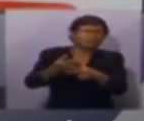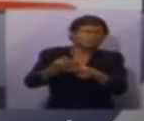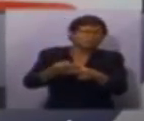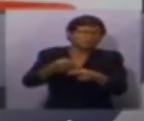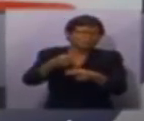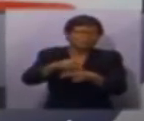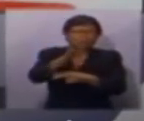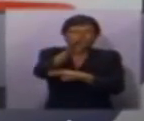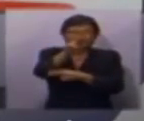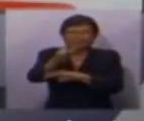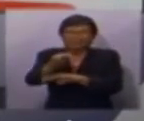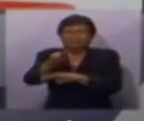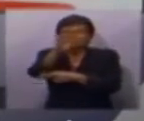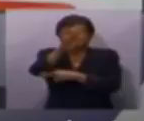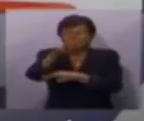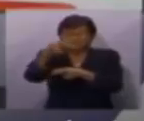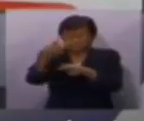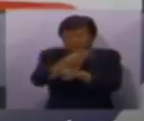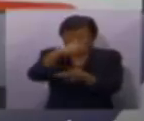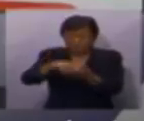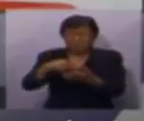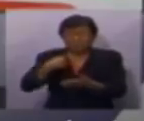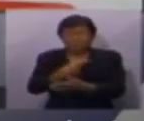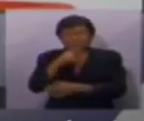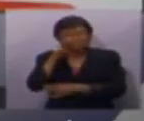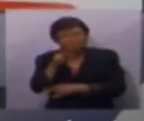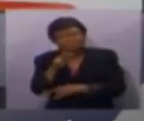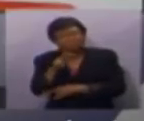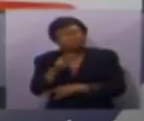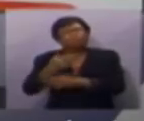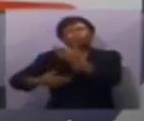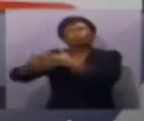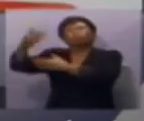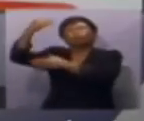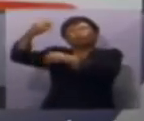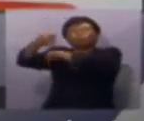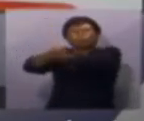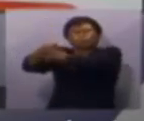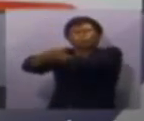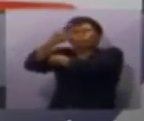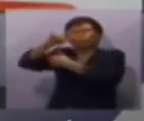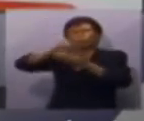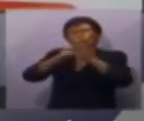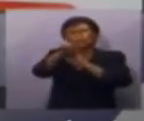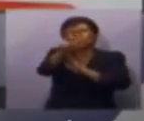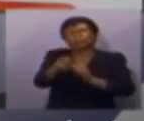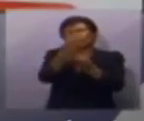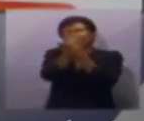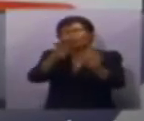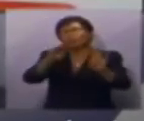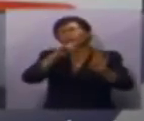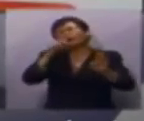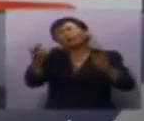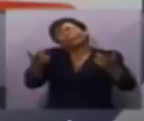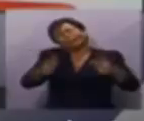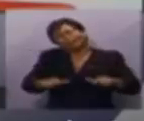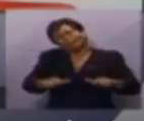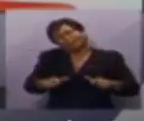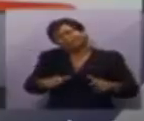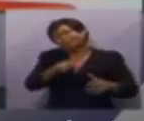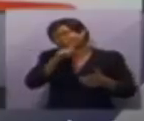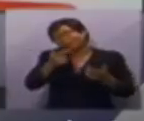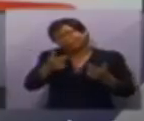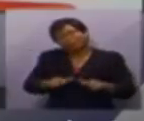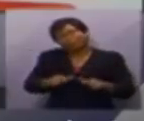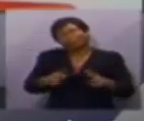di BN kali ini kita lihat mereka yang sebelum ini diprovokasikan untuk menjadi calon bebas tidak berlaku, tidak itu semua